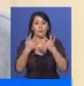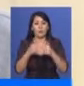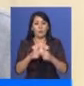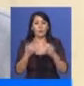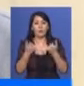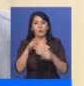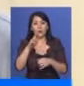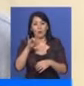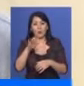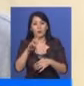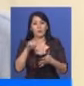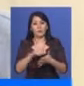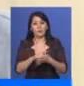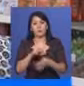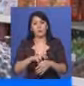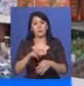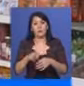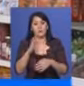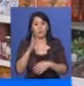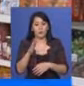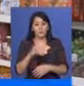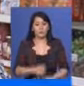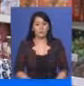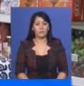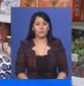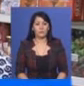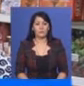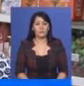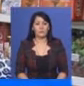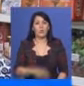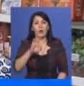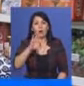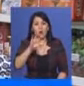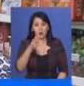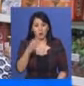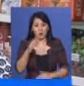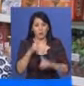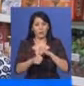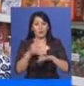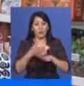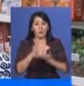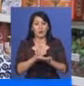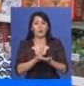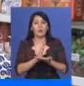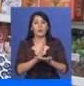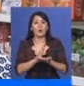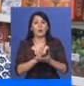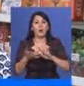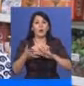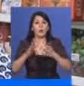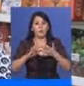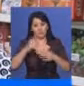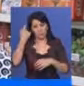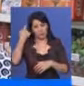Бүгін купонды толтырып, тиісті жерге апарамын. Каждый день покупаю хлеб особый. Особый нанын күн сайын сатып аламын. Науқан жайлы интернет